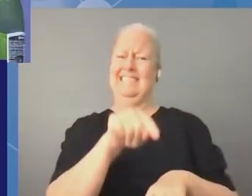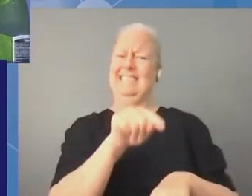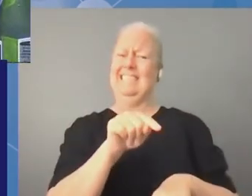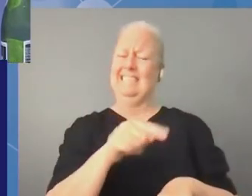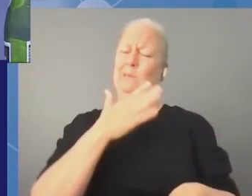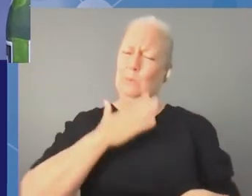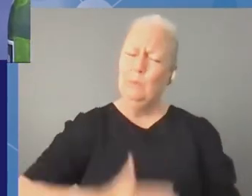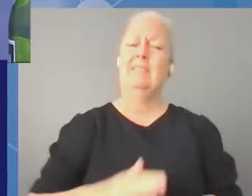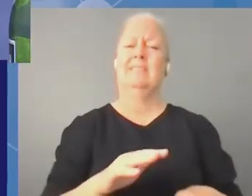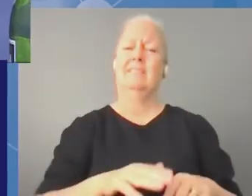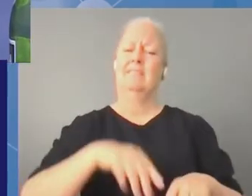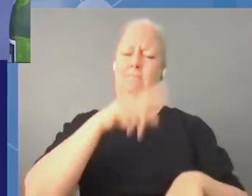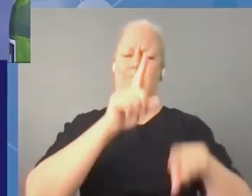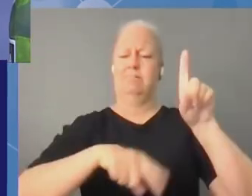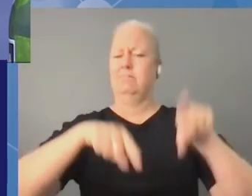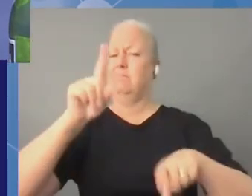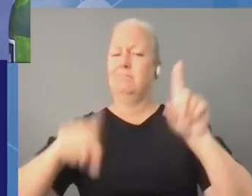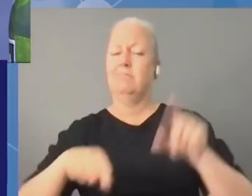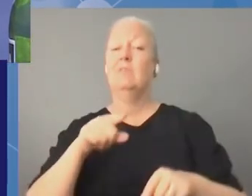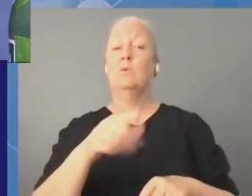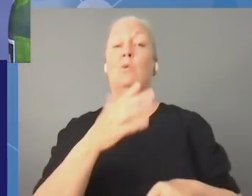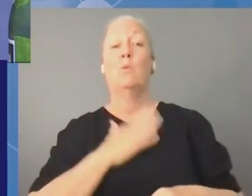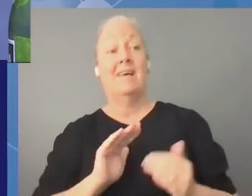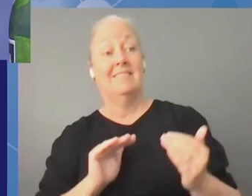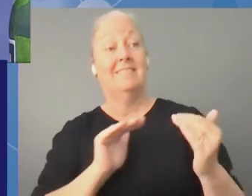到的吧，这个需求有多么多元化的吧。